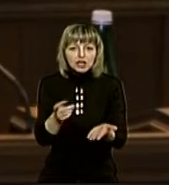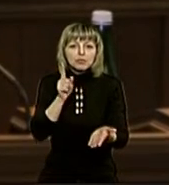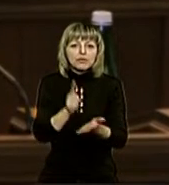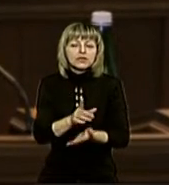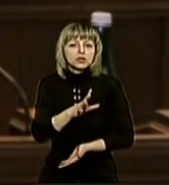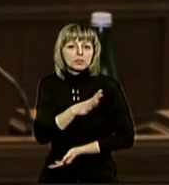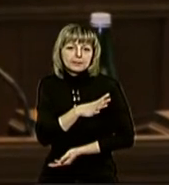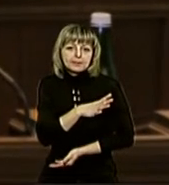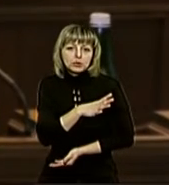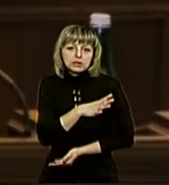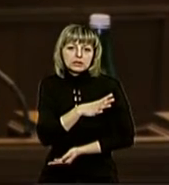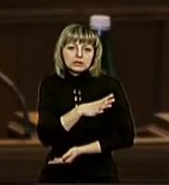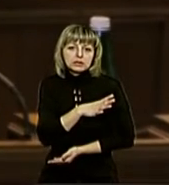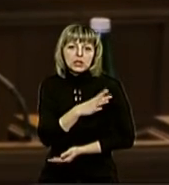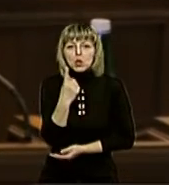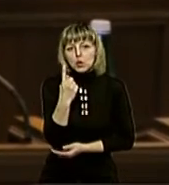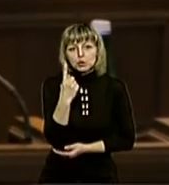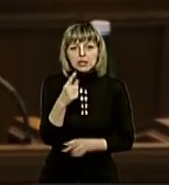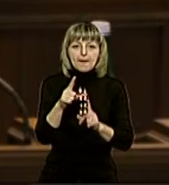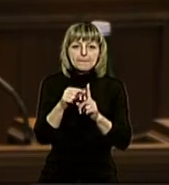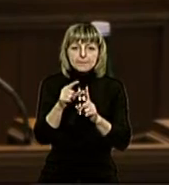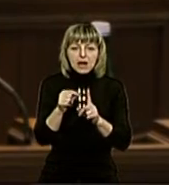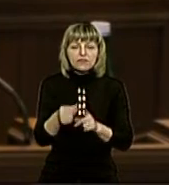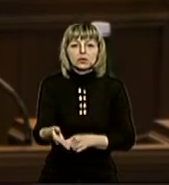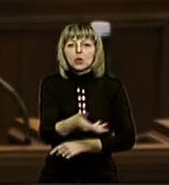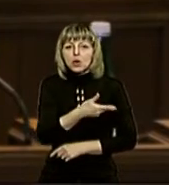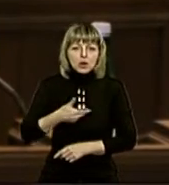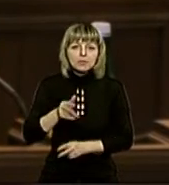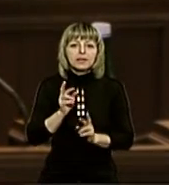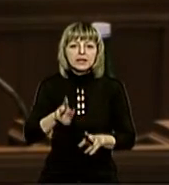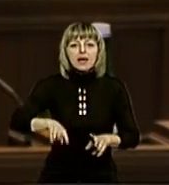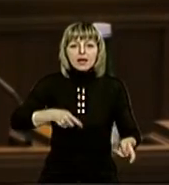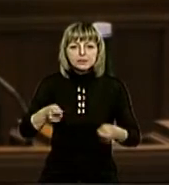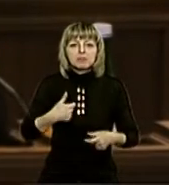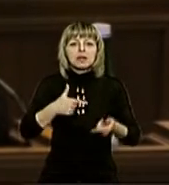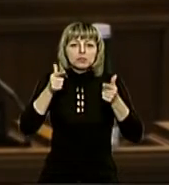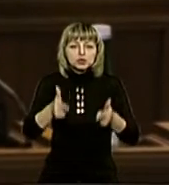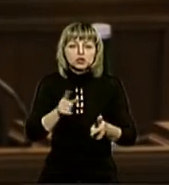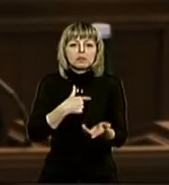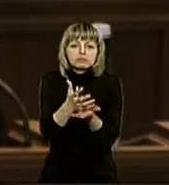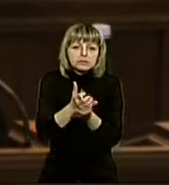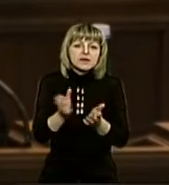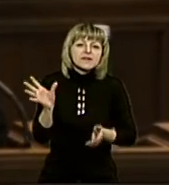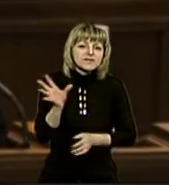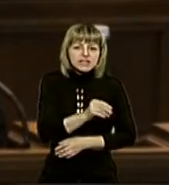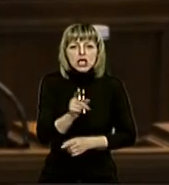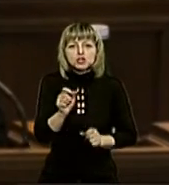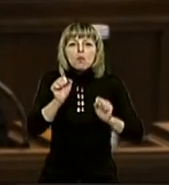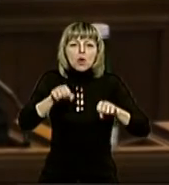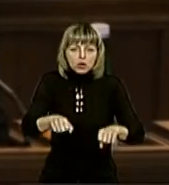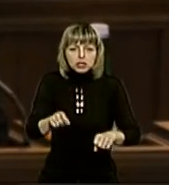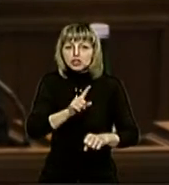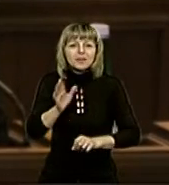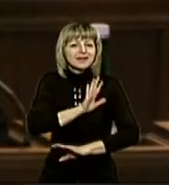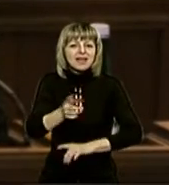би, як на мене, бути одне правило. Тобто ми йшли, і адміністрація, на те, що ми передбачили все, що могли передбачити, щоб